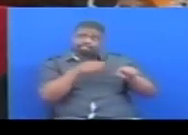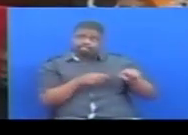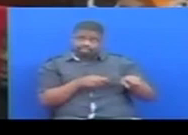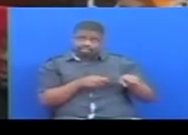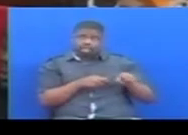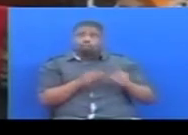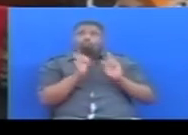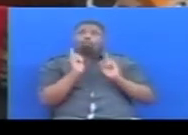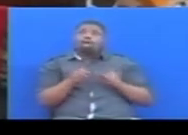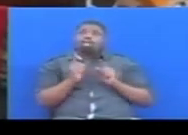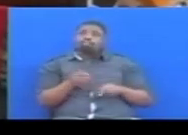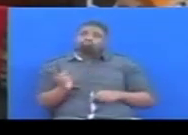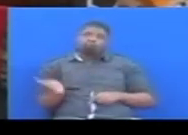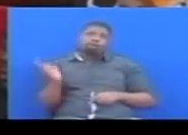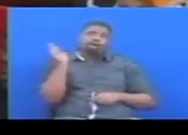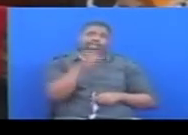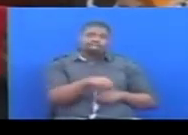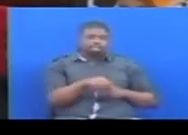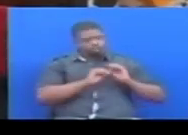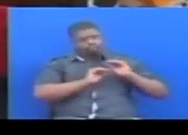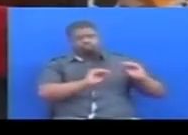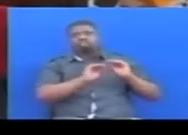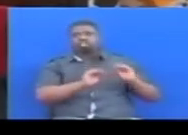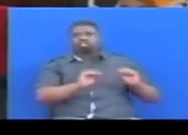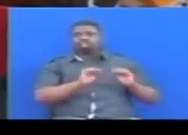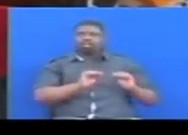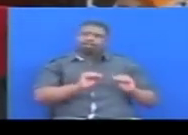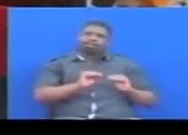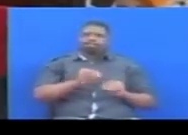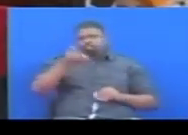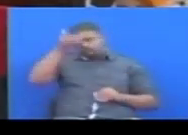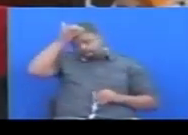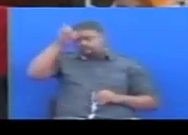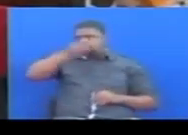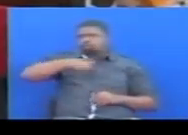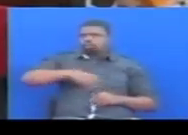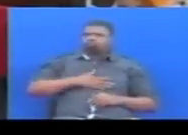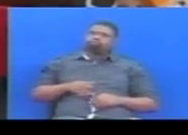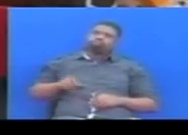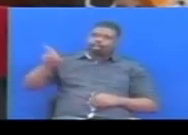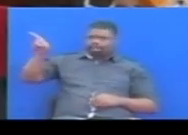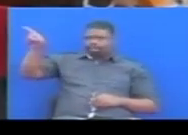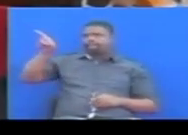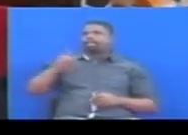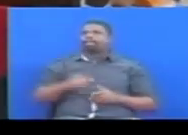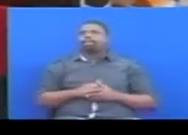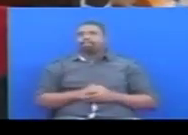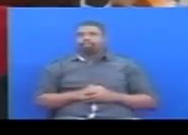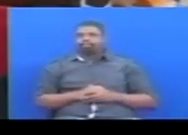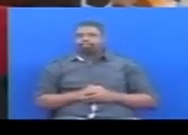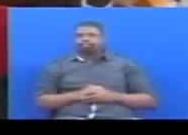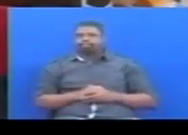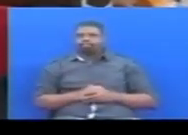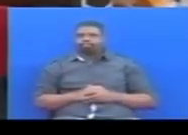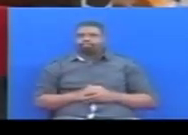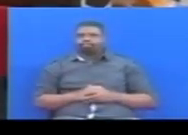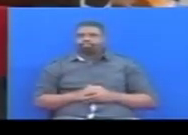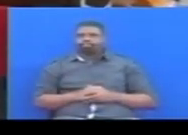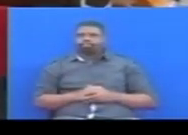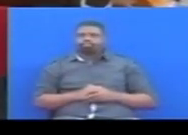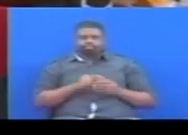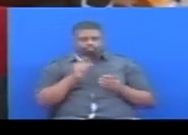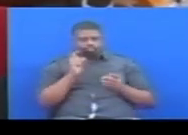wakufunzi waje waweze kutufundishia wauguzi wetu pale katika hospitali yetu ya Mpanda?